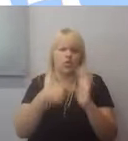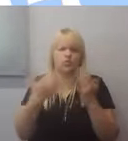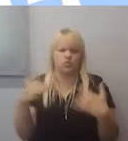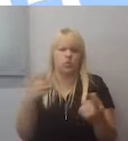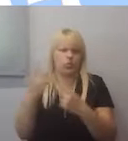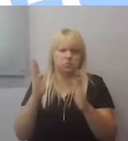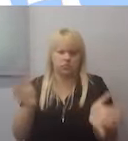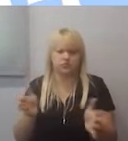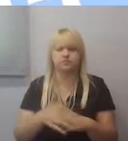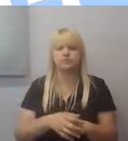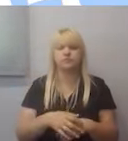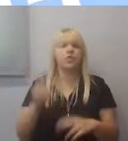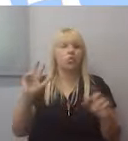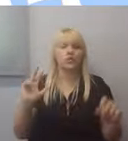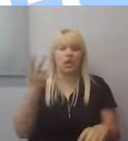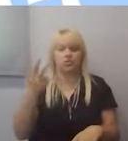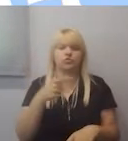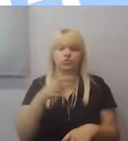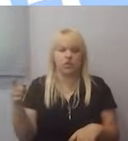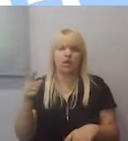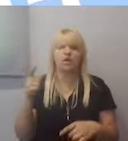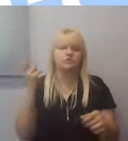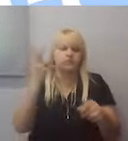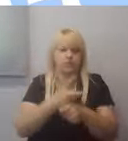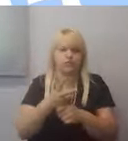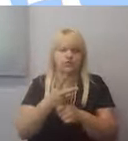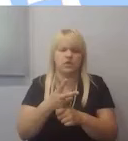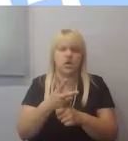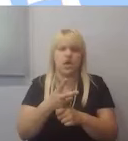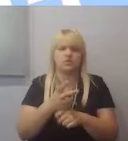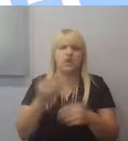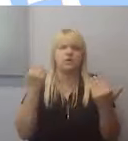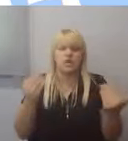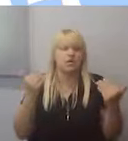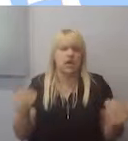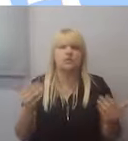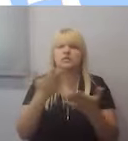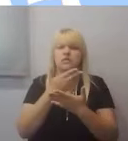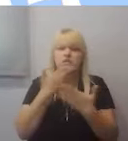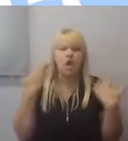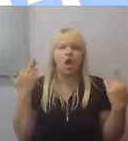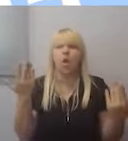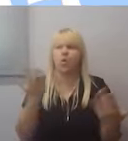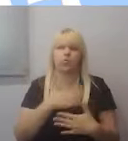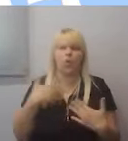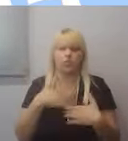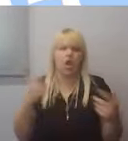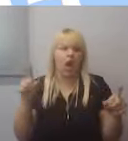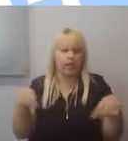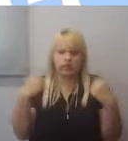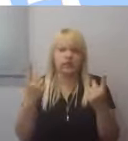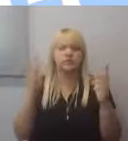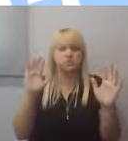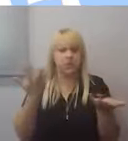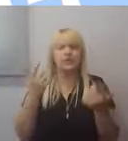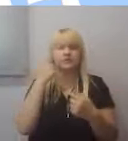defensīvās funkcijas ja kas kas mums ir nu pašreiz nav nav ļoti ļoti attīstītiesas bet jā skaidrs